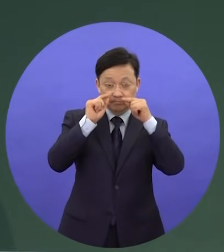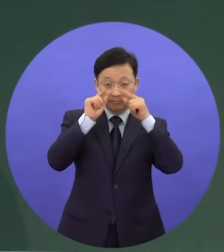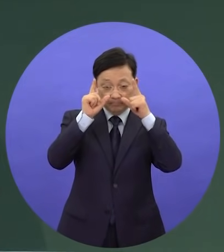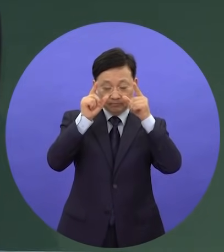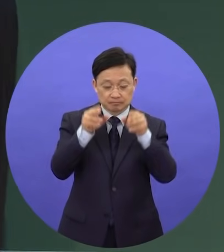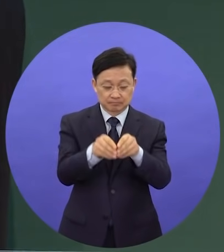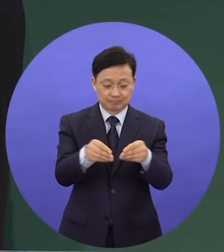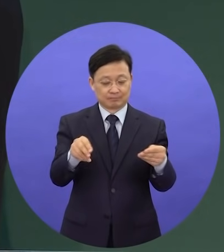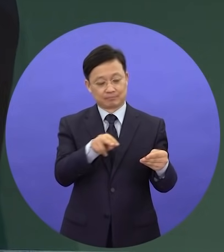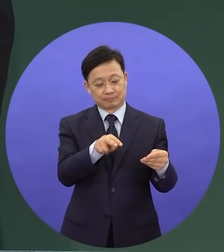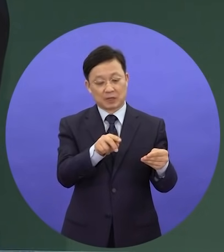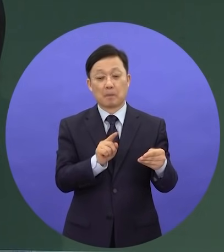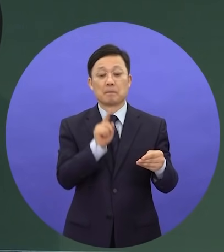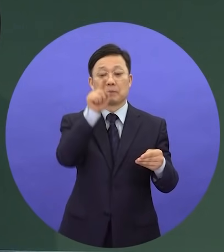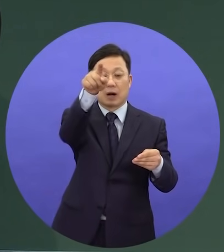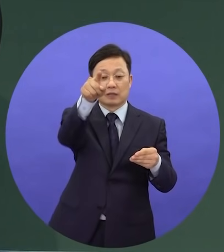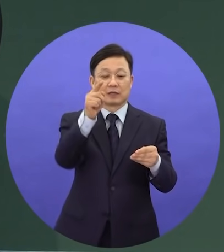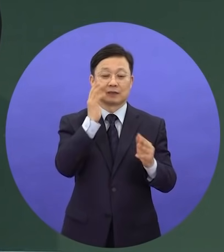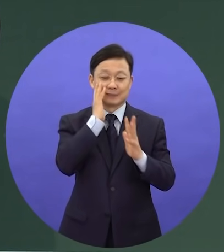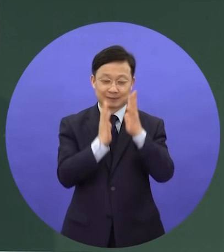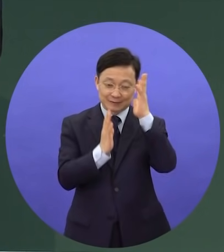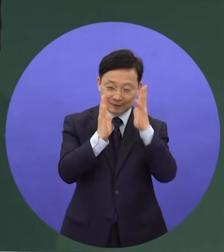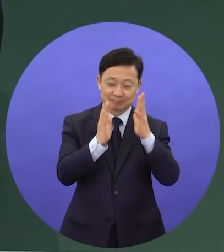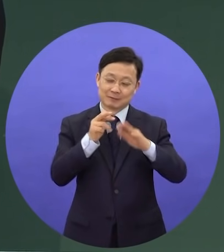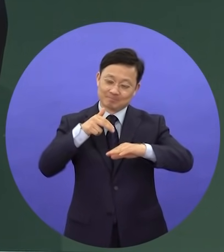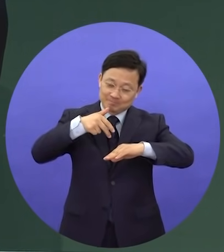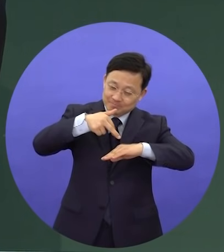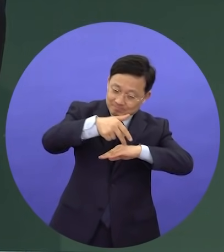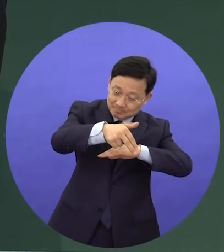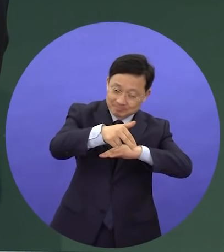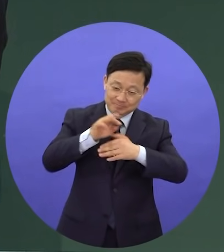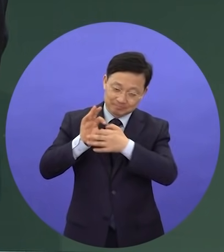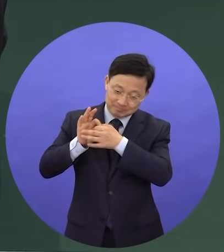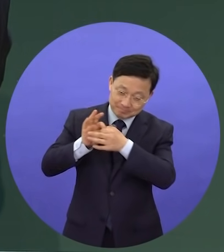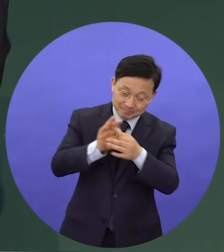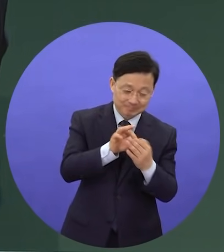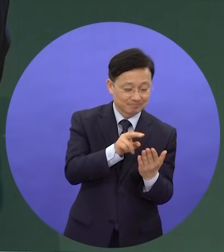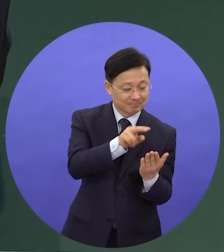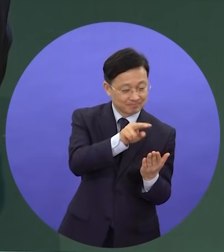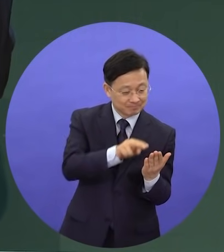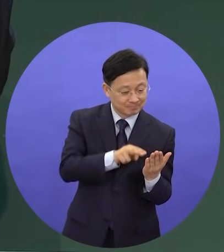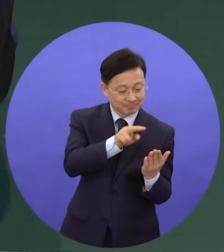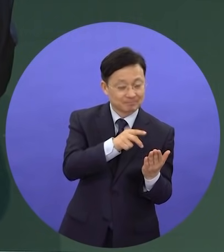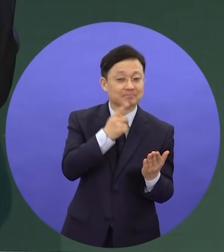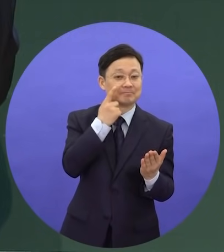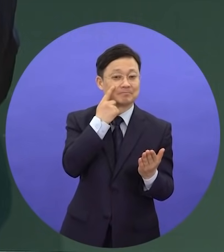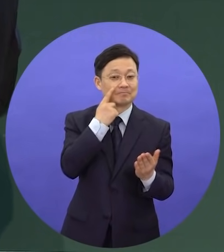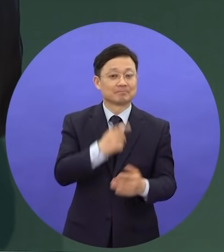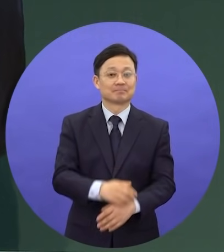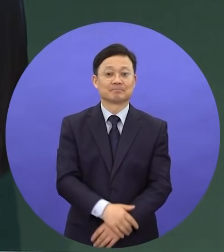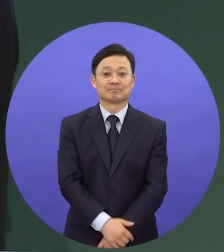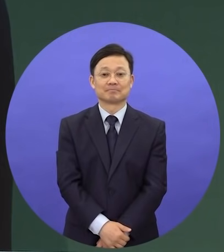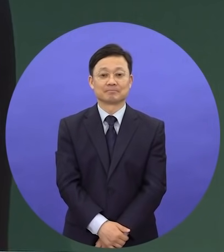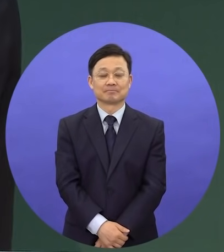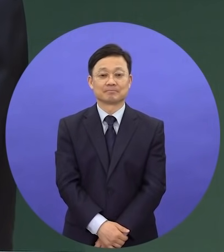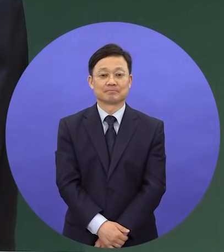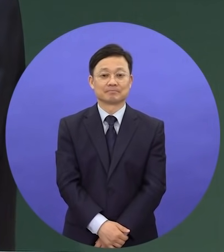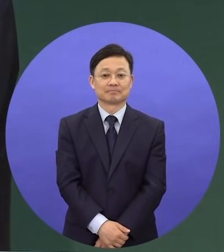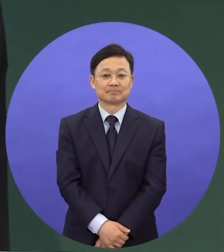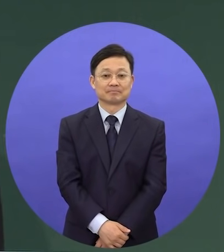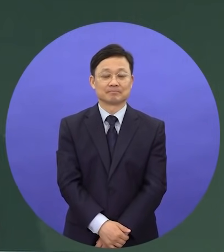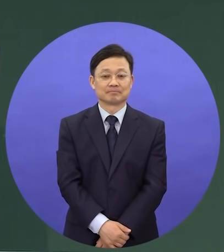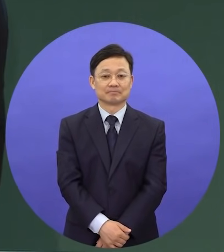정원이나 이렇게 바깥쪽으로 나가세요. And now with that, if you possibly can, go out to the garden or go outside. 뭐 아니면 뭐